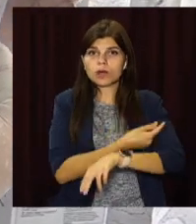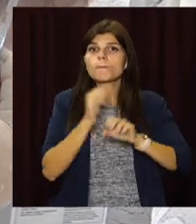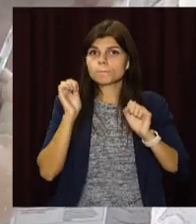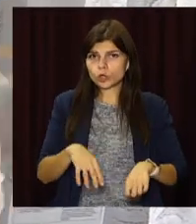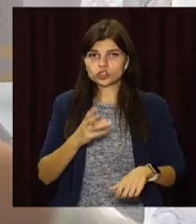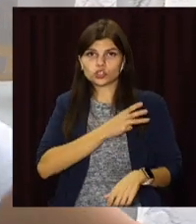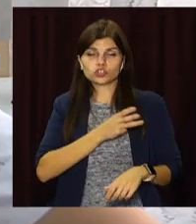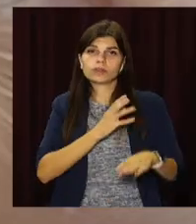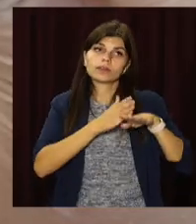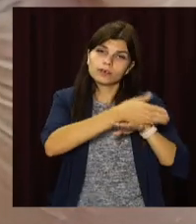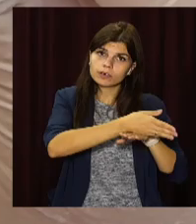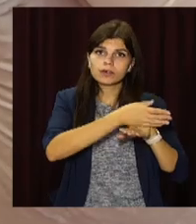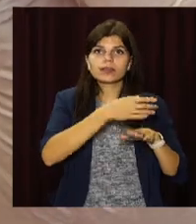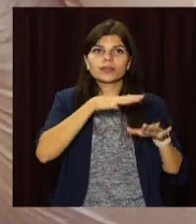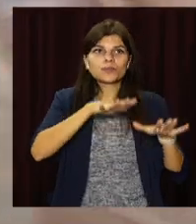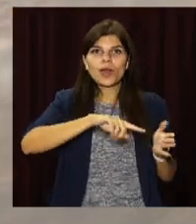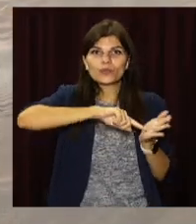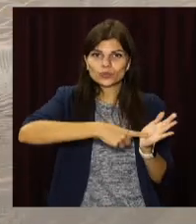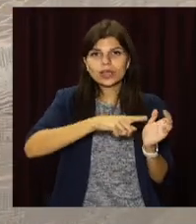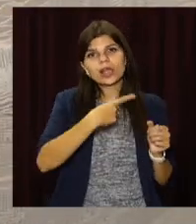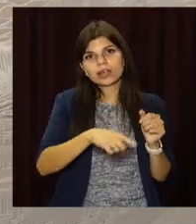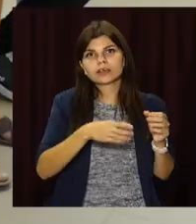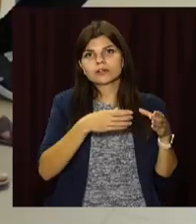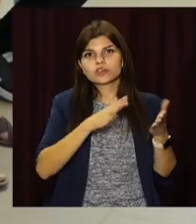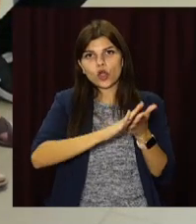масової вакцинації або пунктах